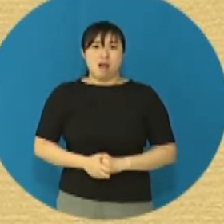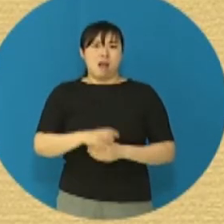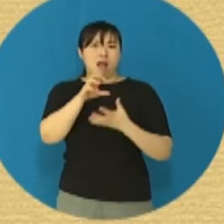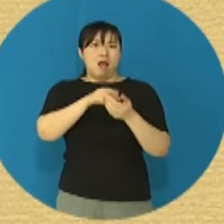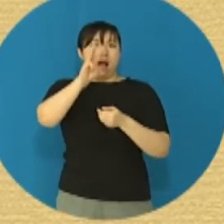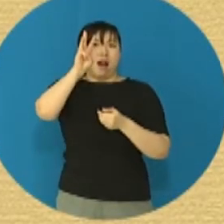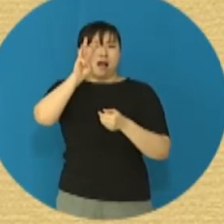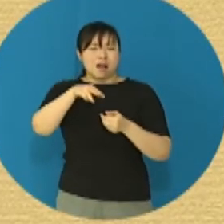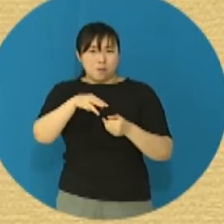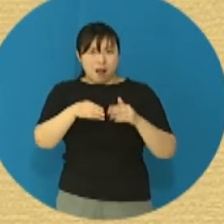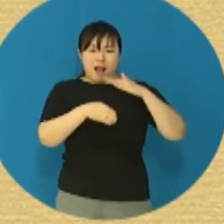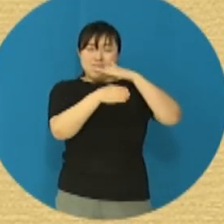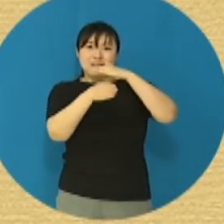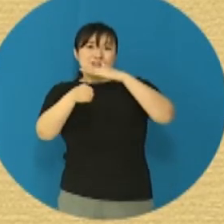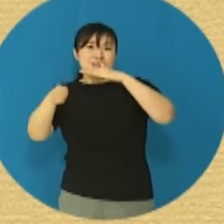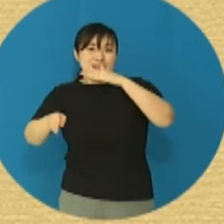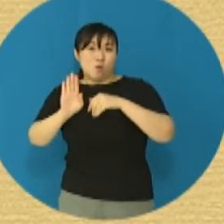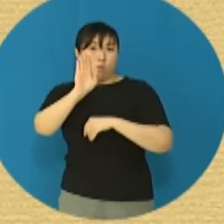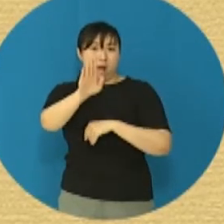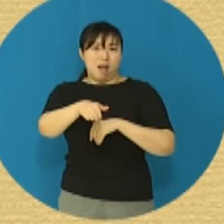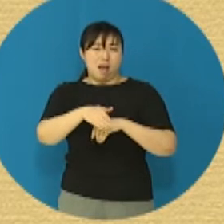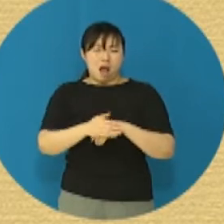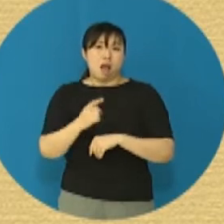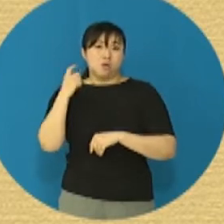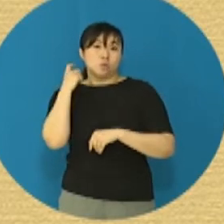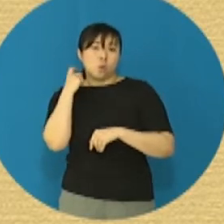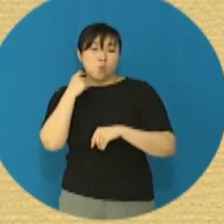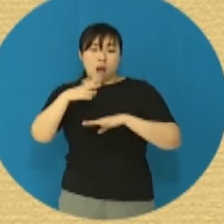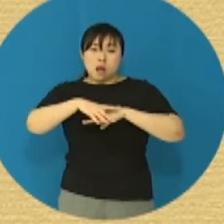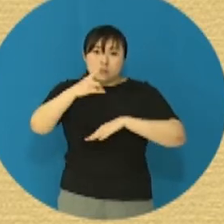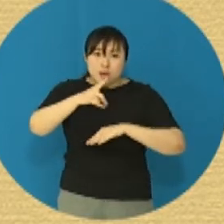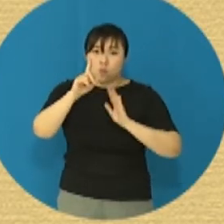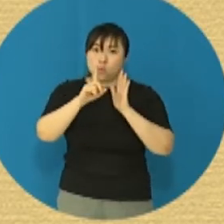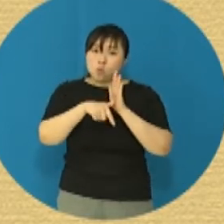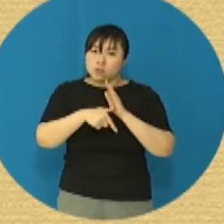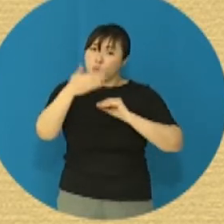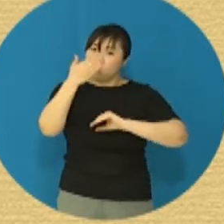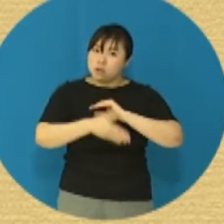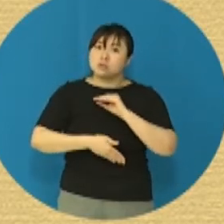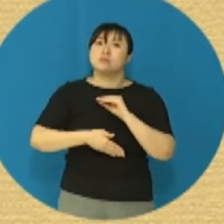荒川車庫前、昭和初期の写真ですね。